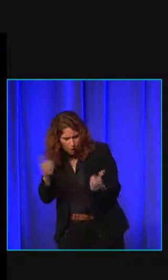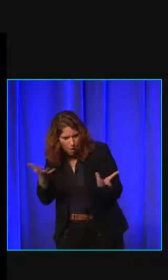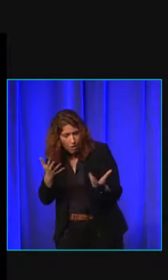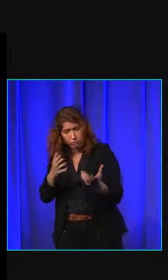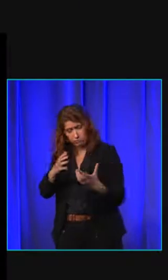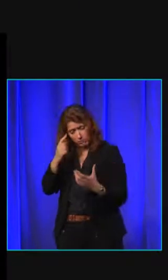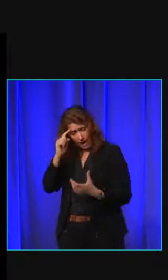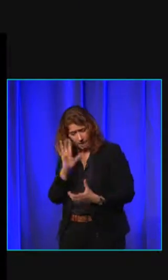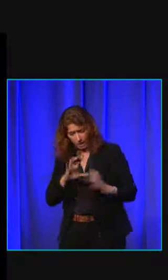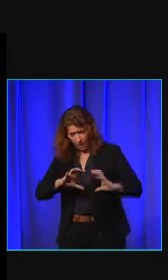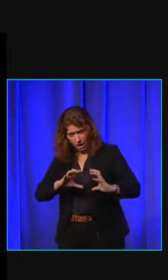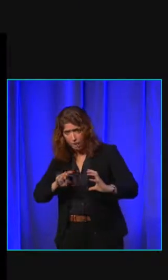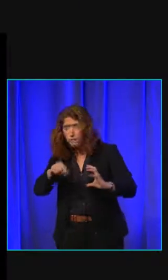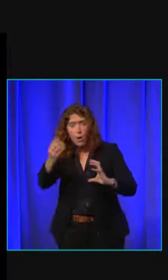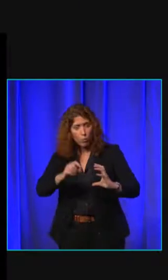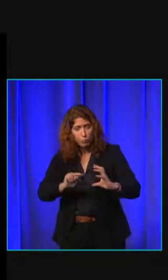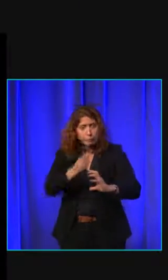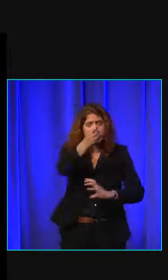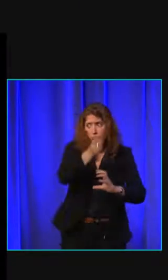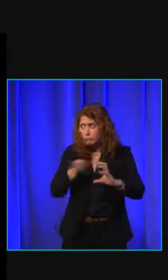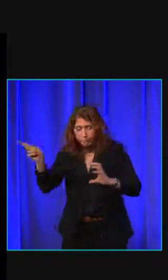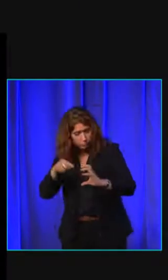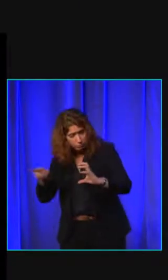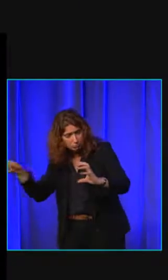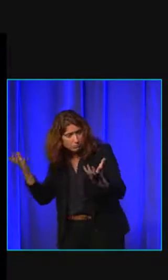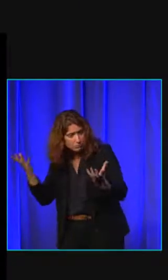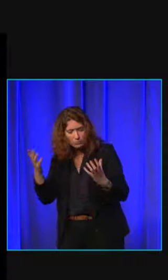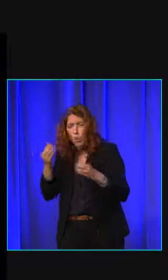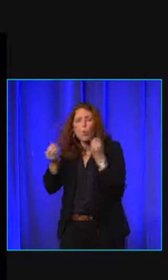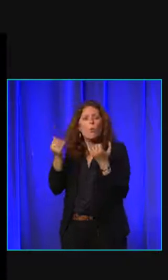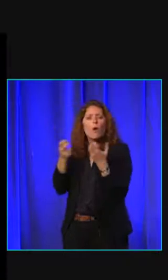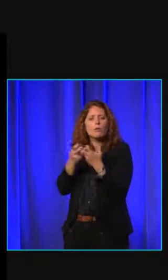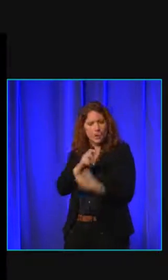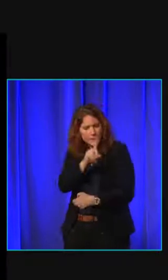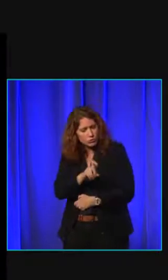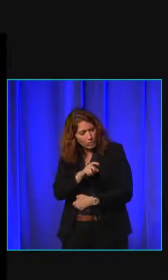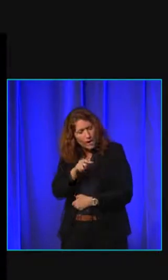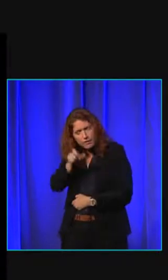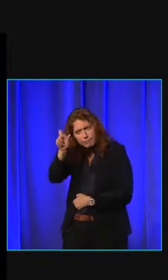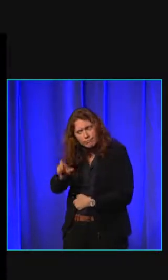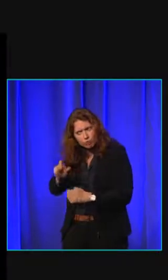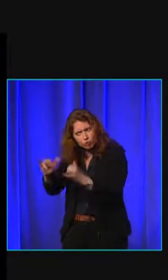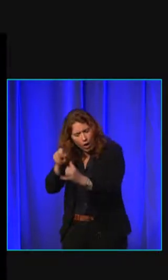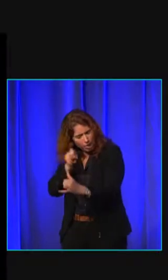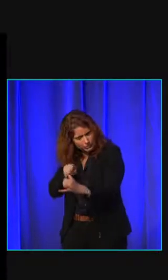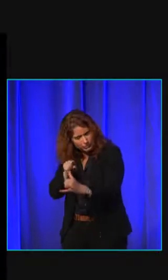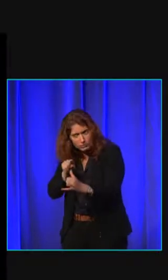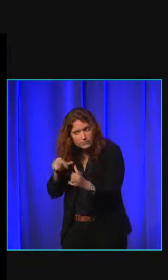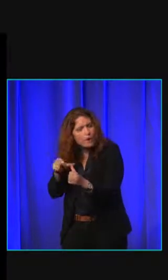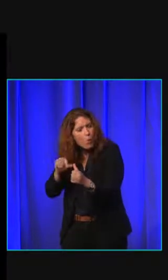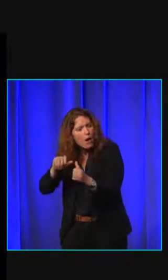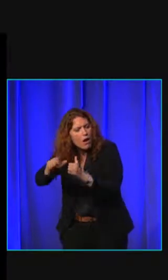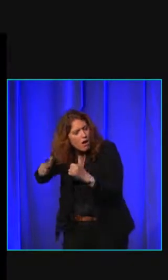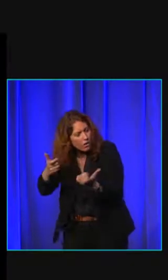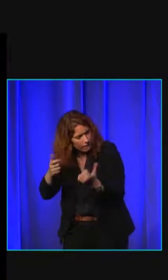va aller le ballon? Ou... voilà, ce joueur-là, qu'est-ce qu'il va faire maintenant? Où il va aller? Et en